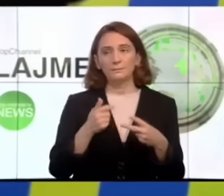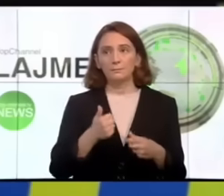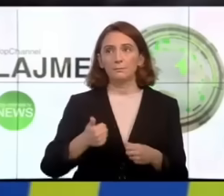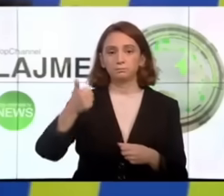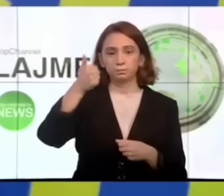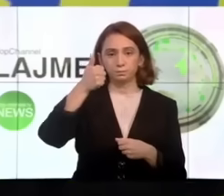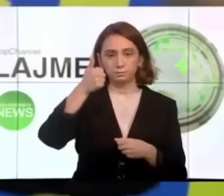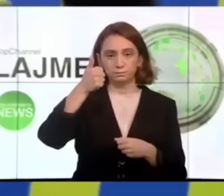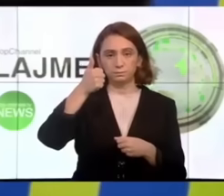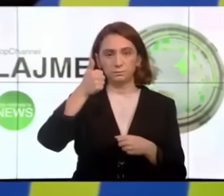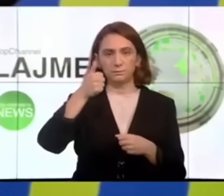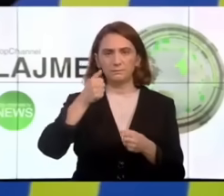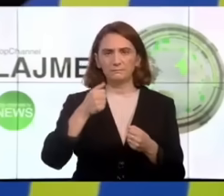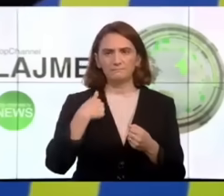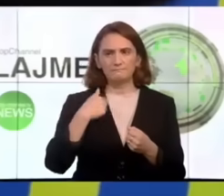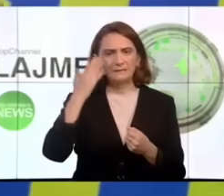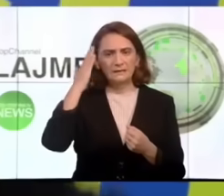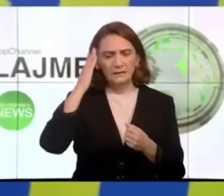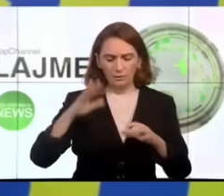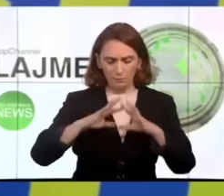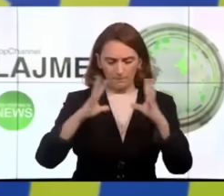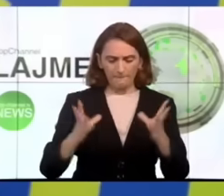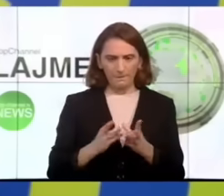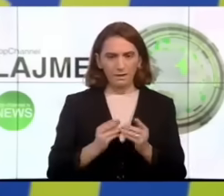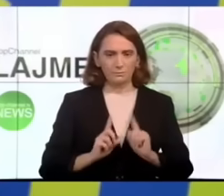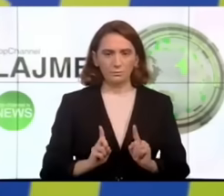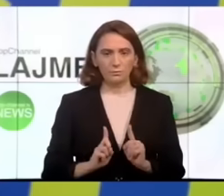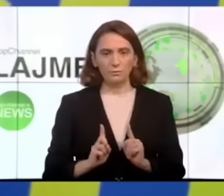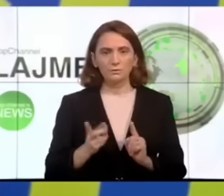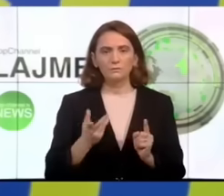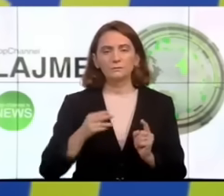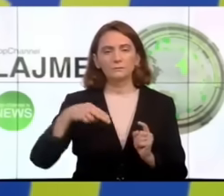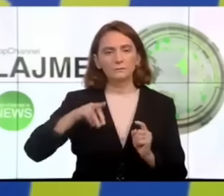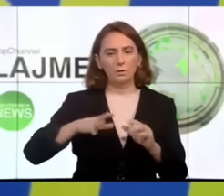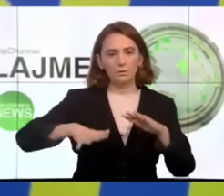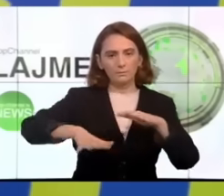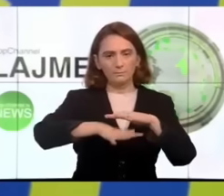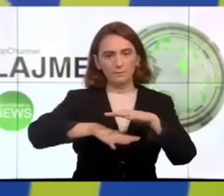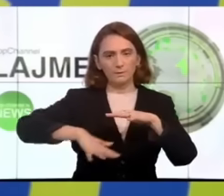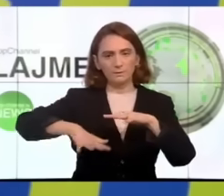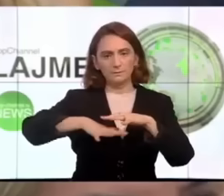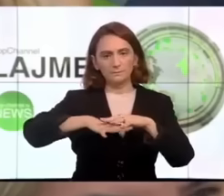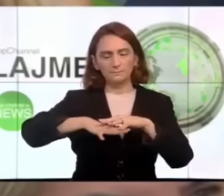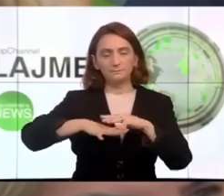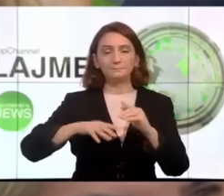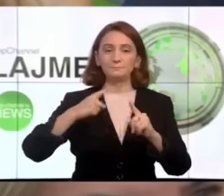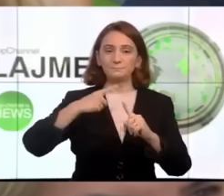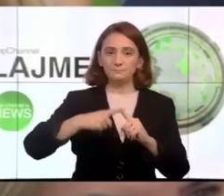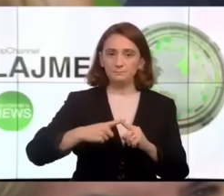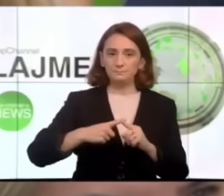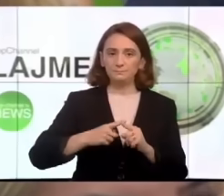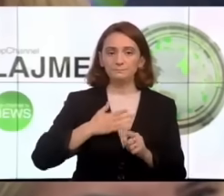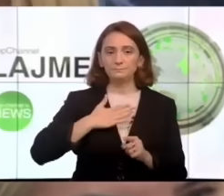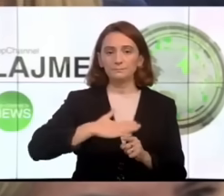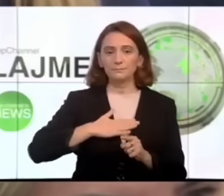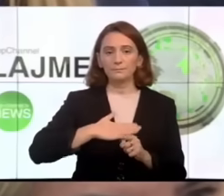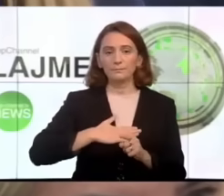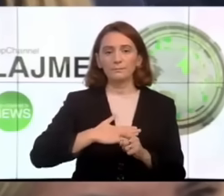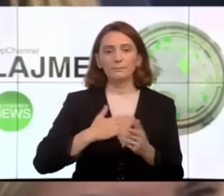krye të një ushtrie me bandit, me hajdut, me